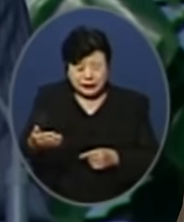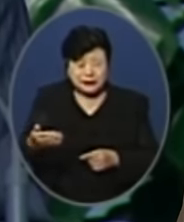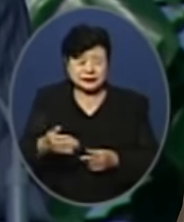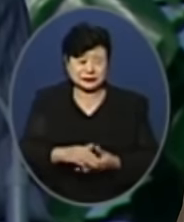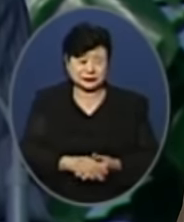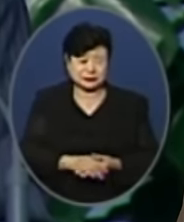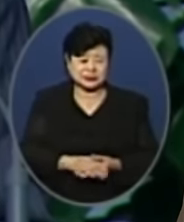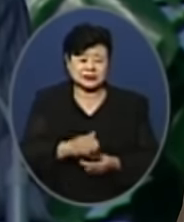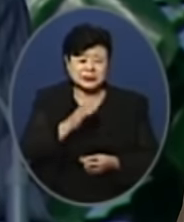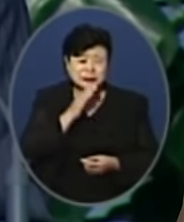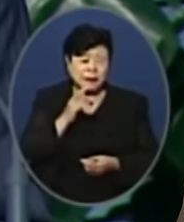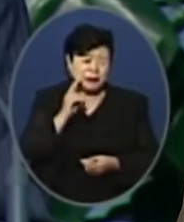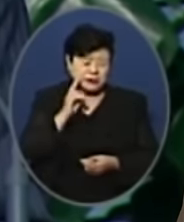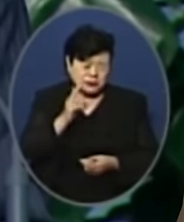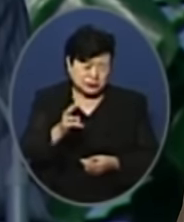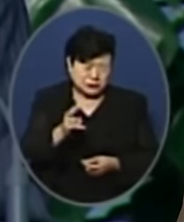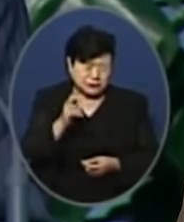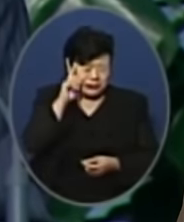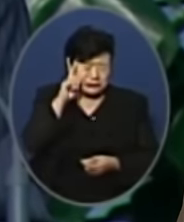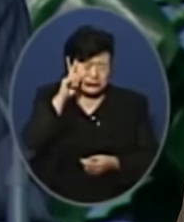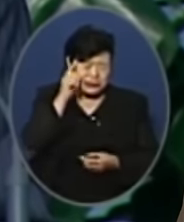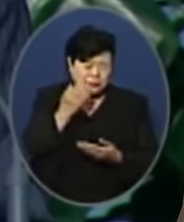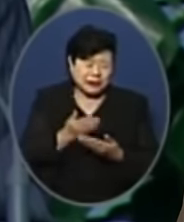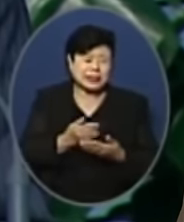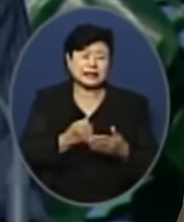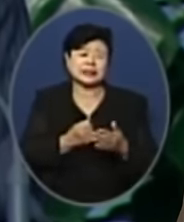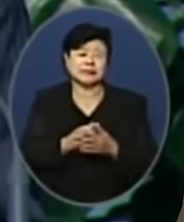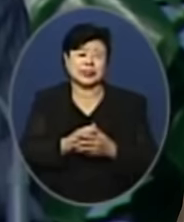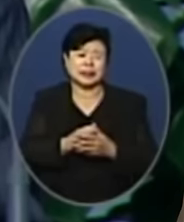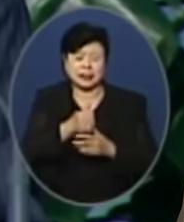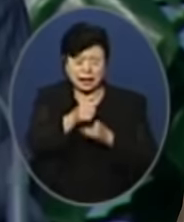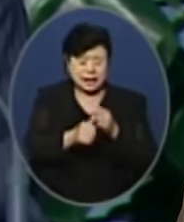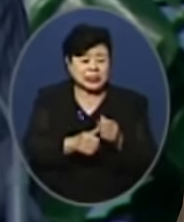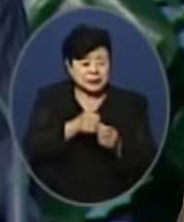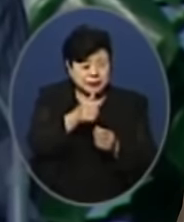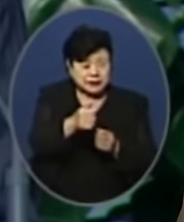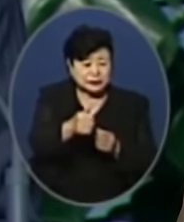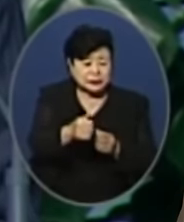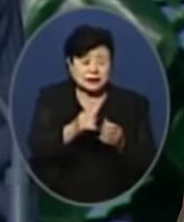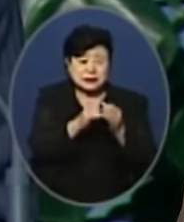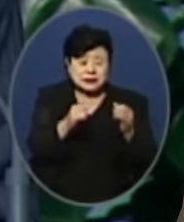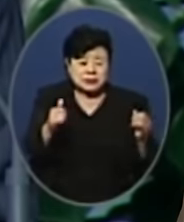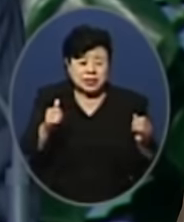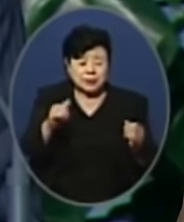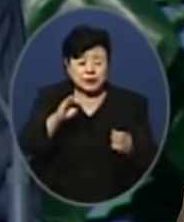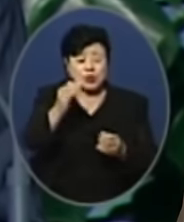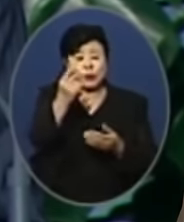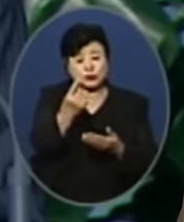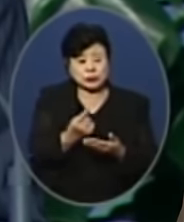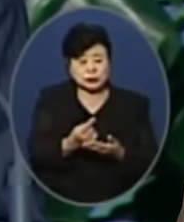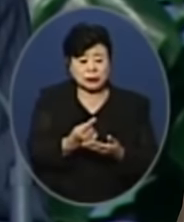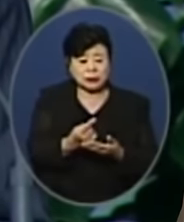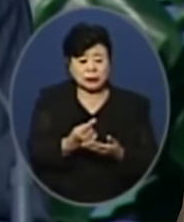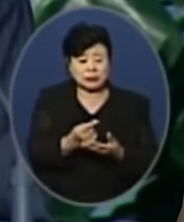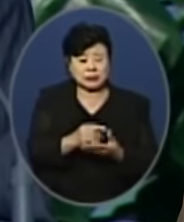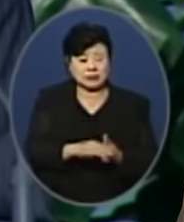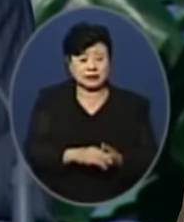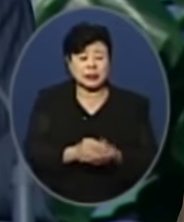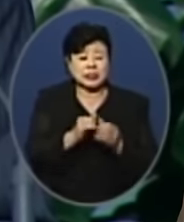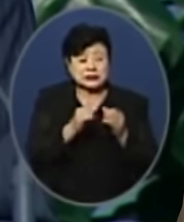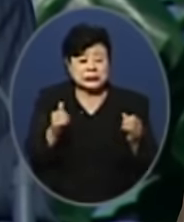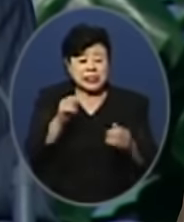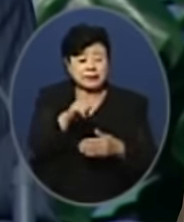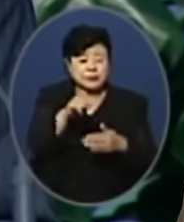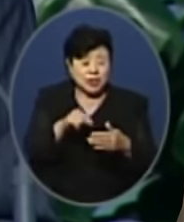것은 그만큼 스트레스를 받았던 것입니다. 하나님이 사람이 되어 오셔서